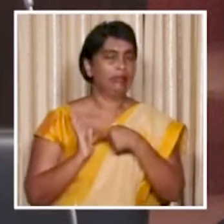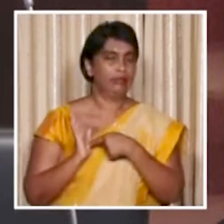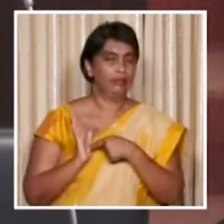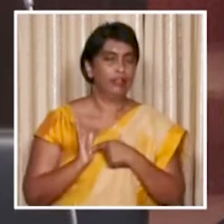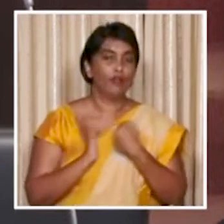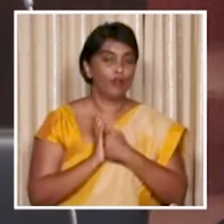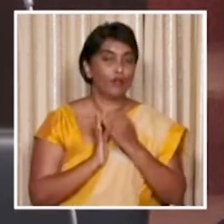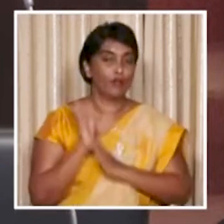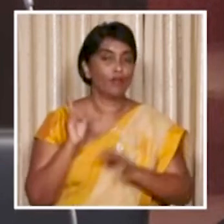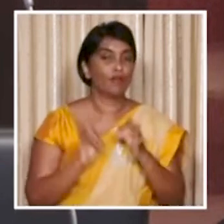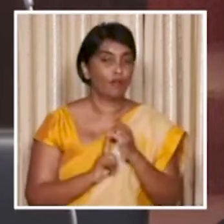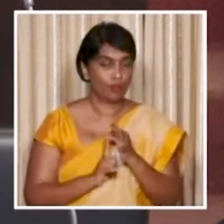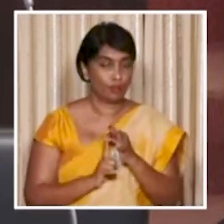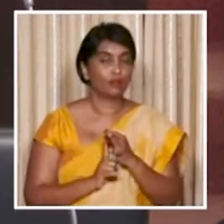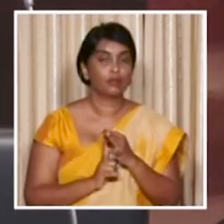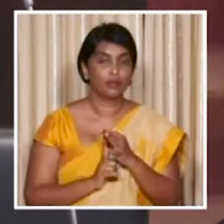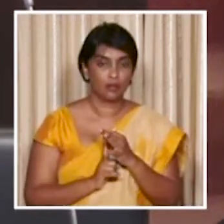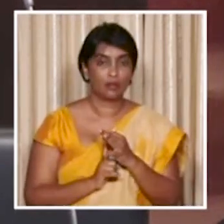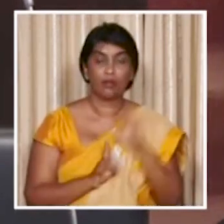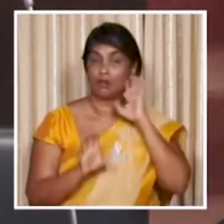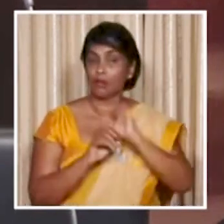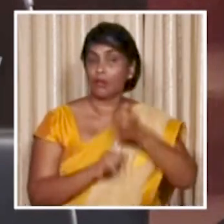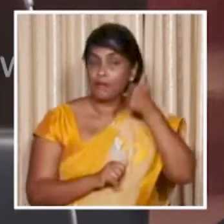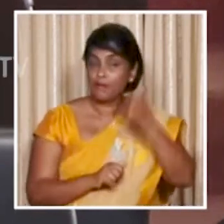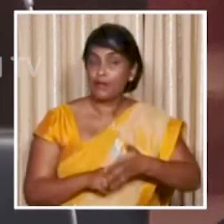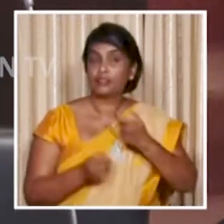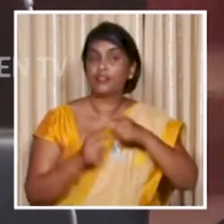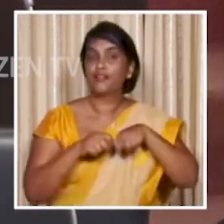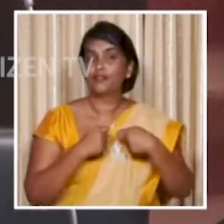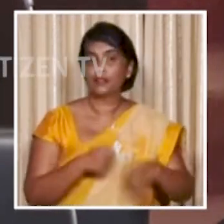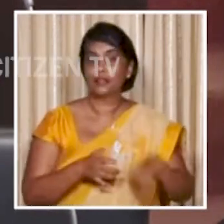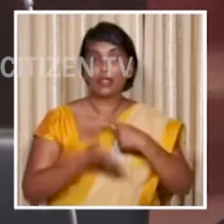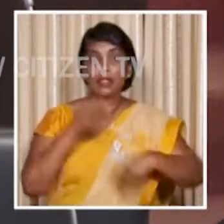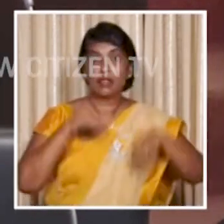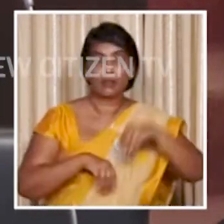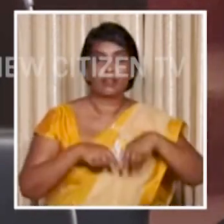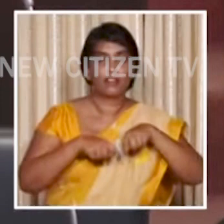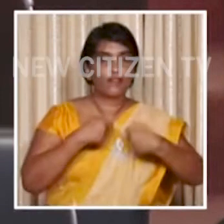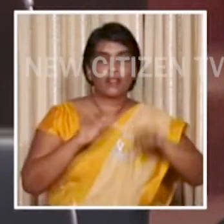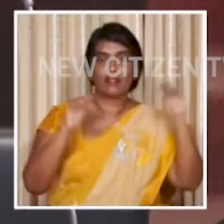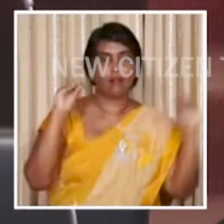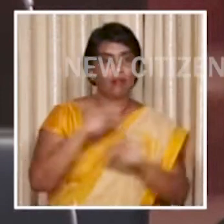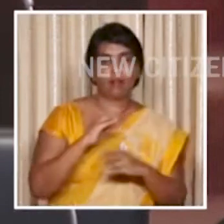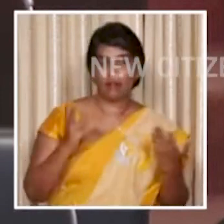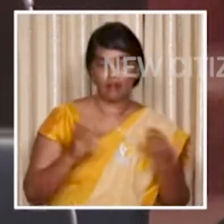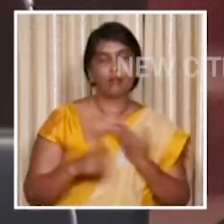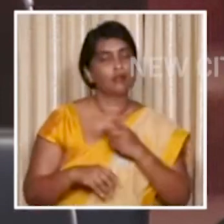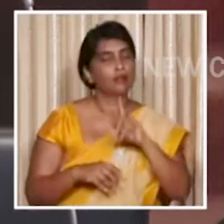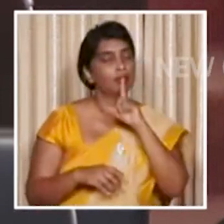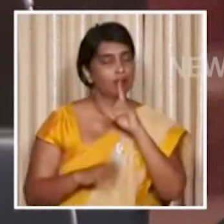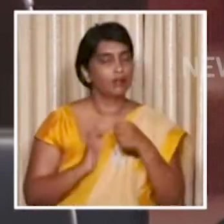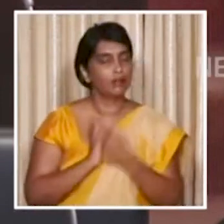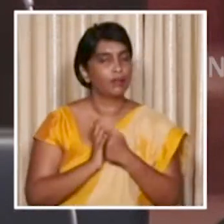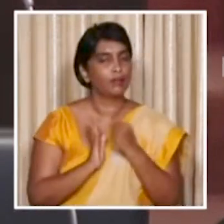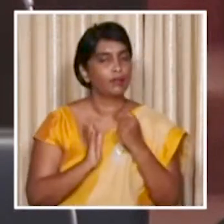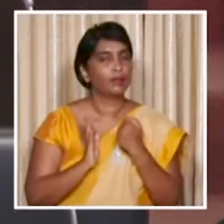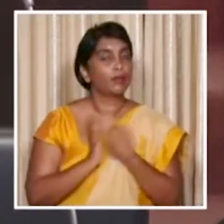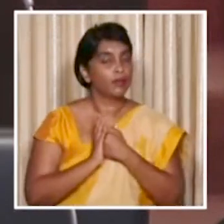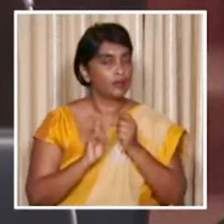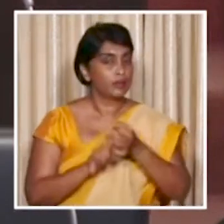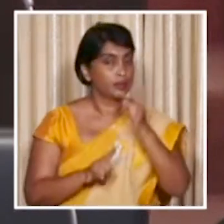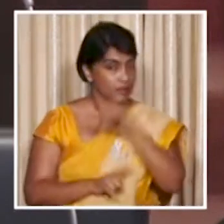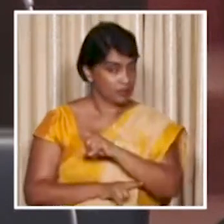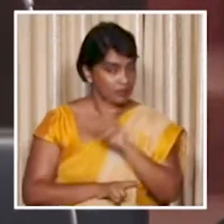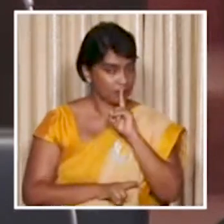මුදල් ලැබෙතුමා නිවේදනයක් විකුත් කර අත්‍යවශ්‍ය වේදා කියලා. ඒකේ බැතිවර වේදක් නැහැ. එතකොට මම අහන්නේ ගරු අගමැතු